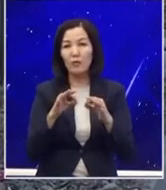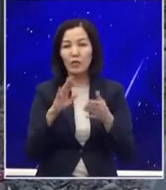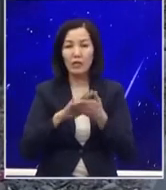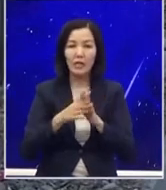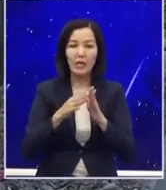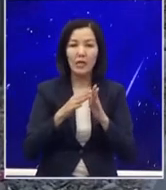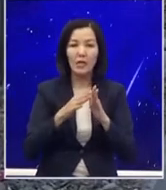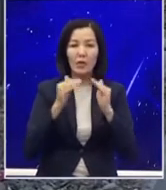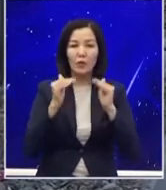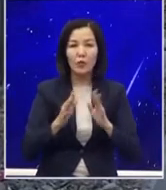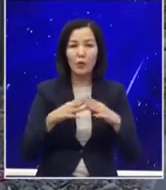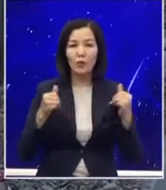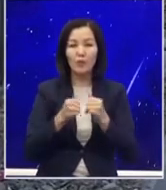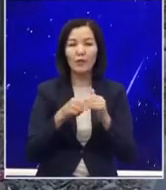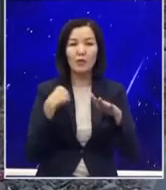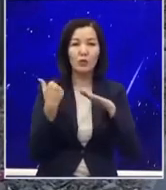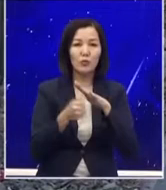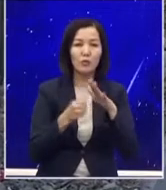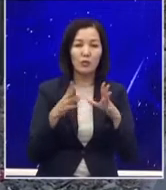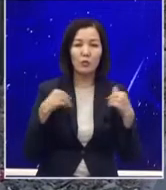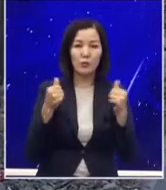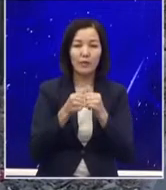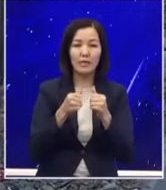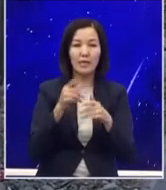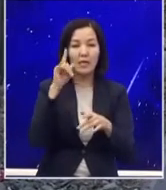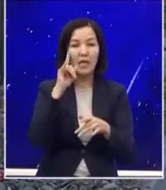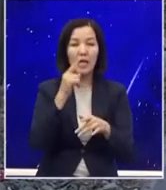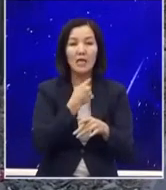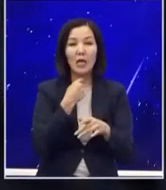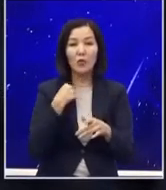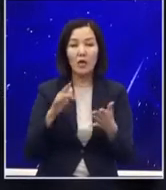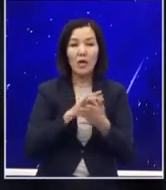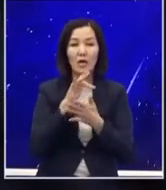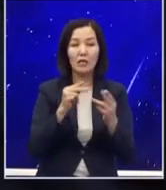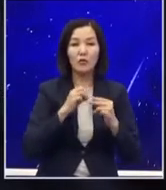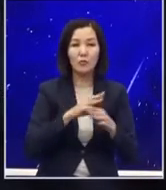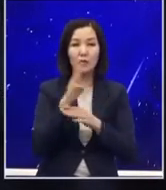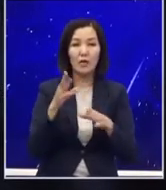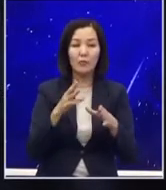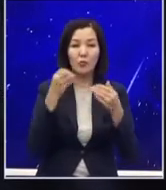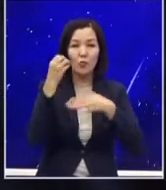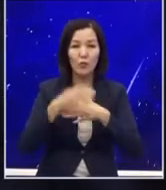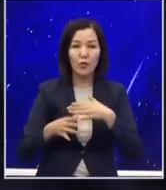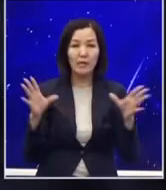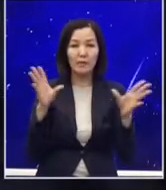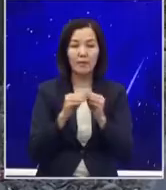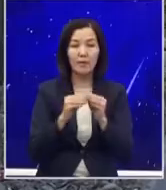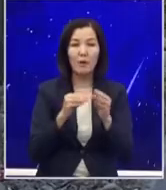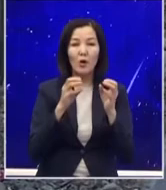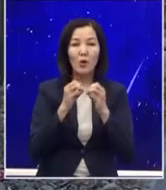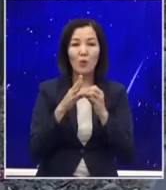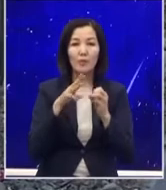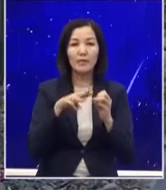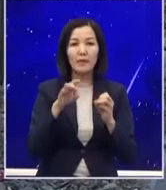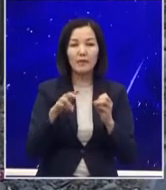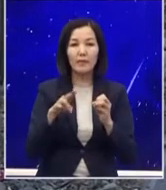отбасыларға, және де жұмыссыз жүрген отбасыларға Талдықорған қаласының жұмыспен қамту орталығымен бірігіп, 15 МРП